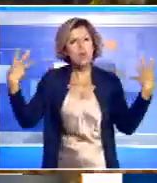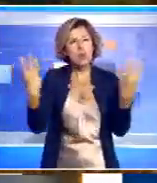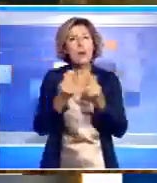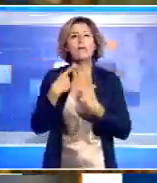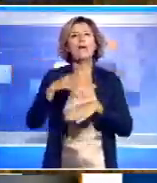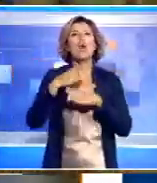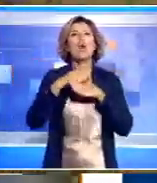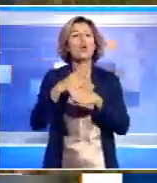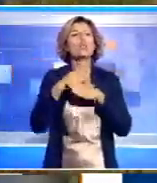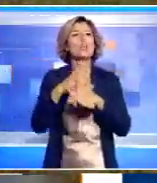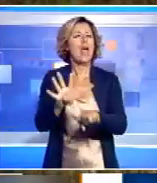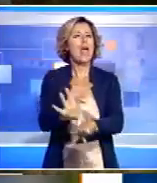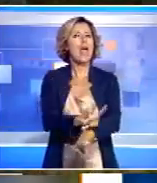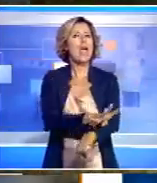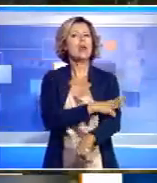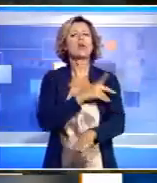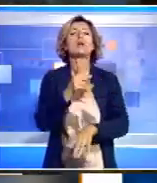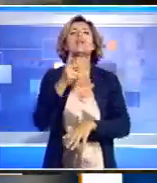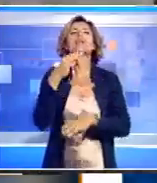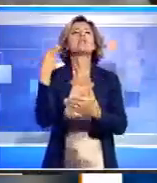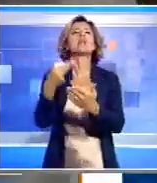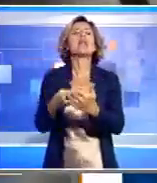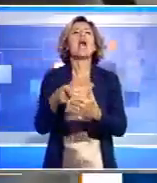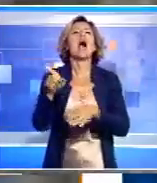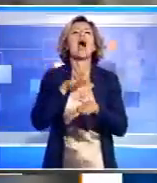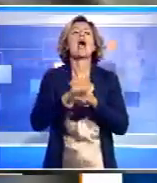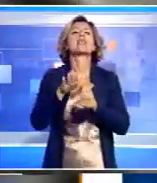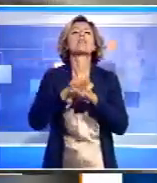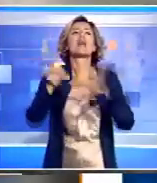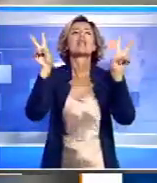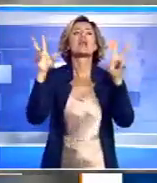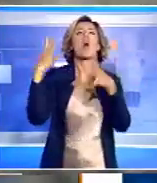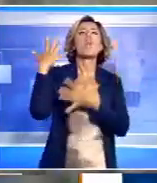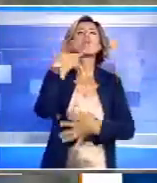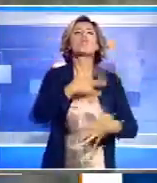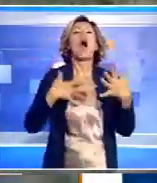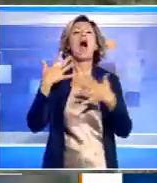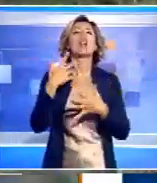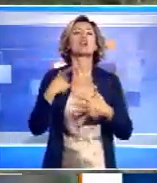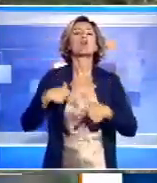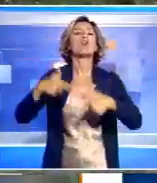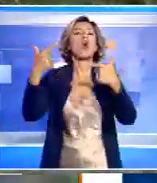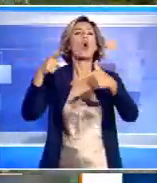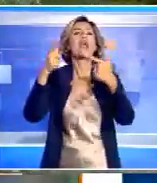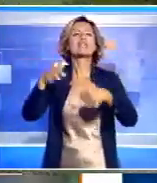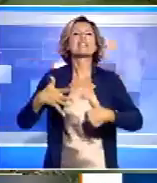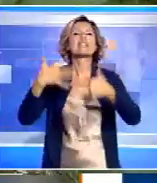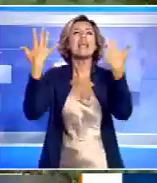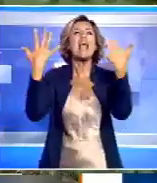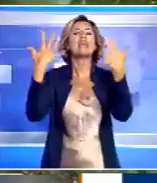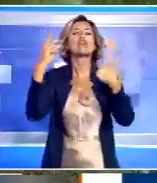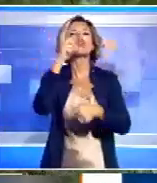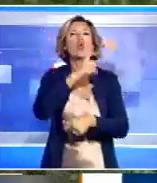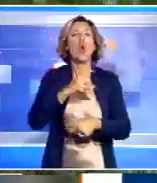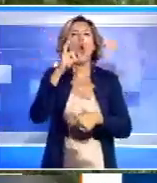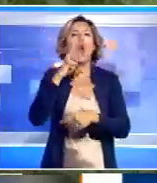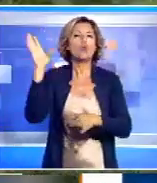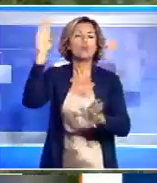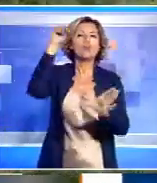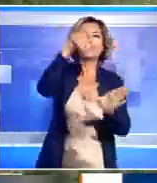emozioni vissute durante un bagno di foresta, un'esperienza immersiva di 6 giorni per disintossicarsi dalle cattive abitudini della